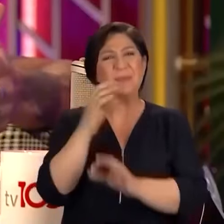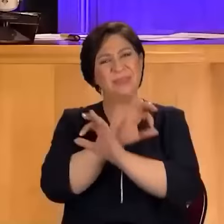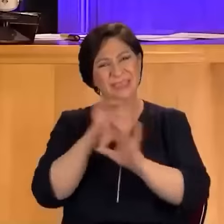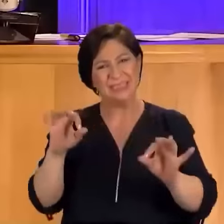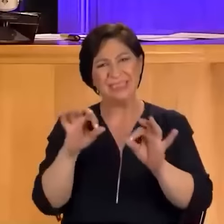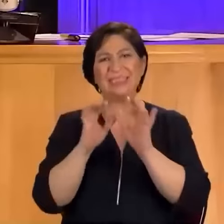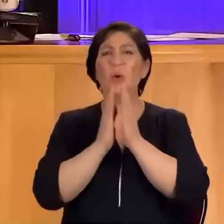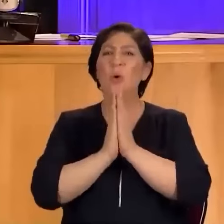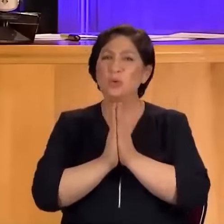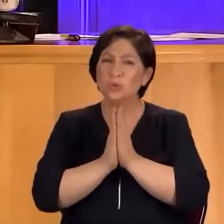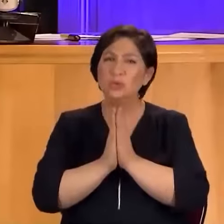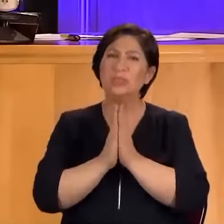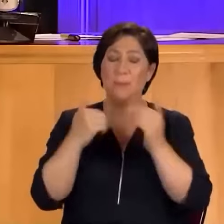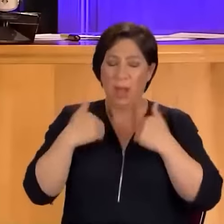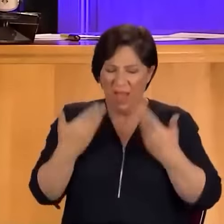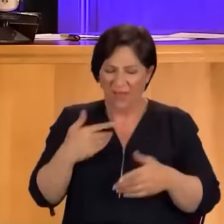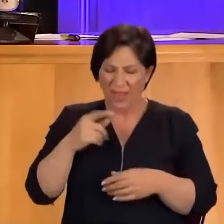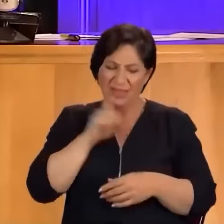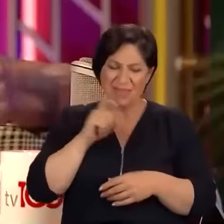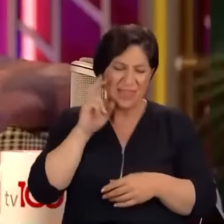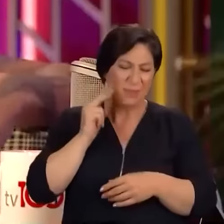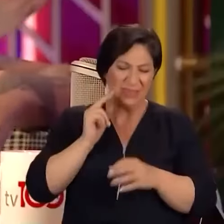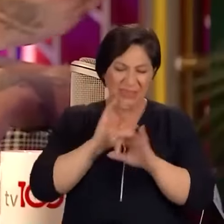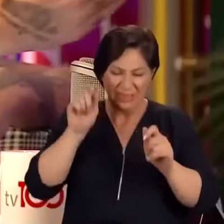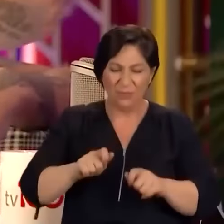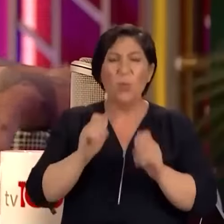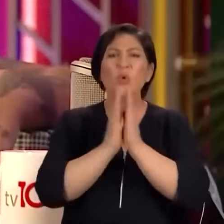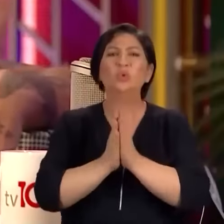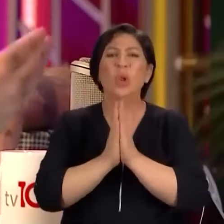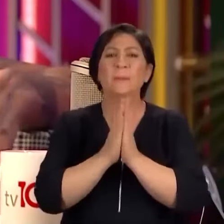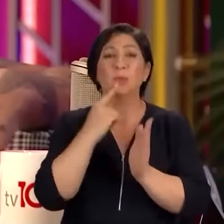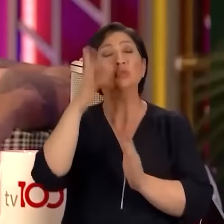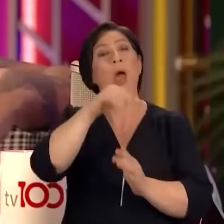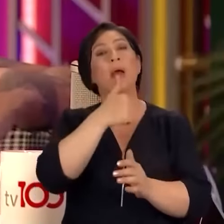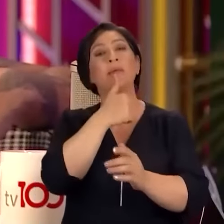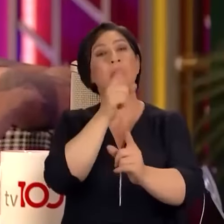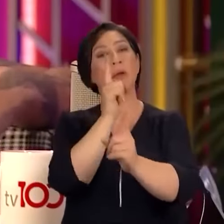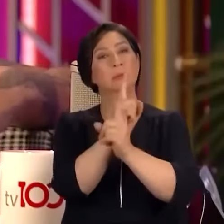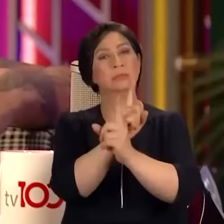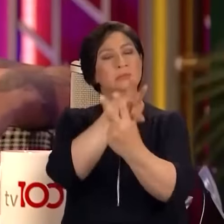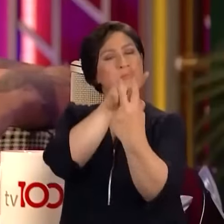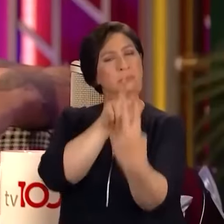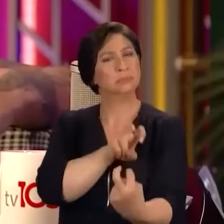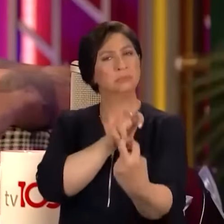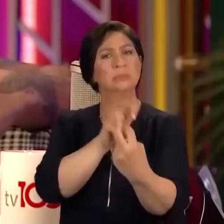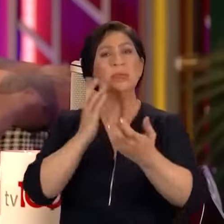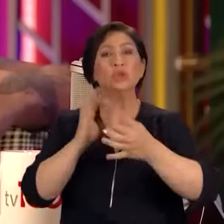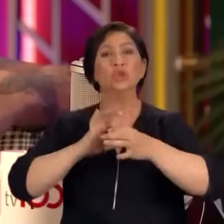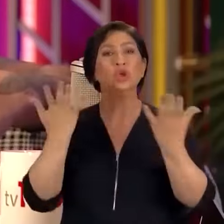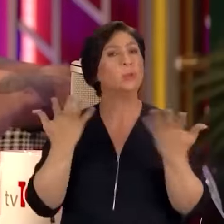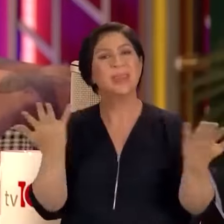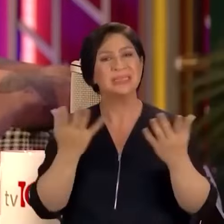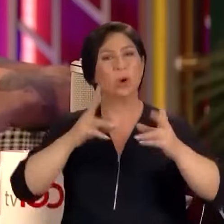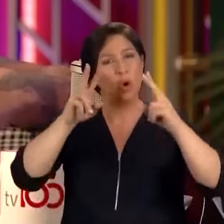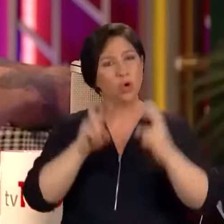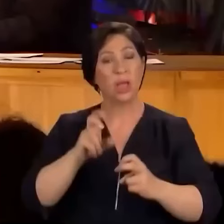terbiyesizliğin kabul edilmesi, evet, ve özür dilenmesi. Sonra biz erkek erkeğe otururuz senle. Nasıl çözmemiz